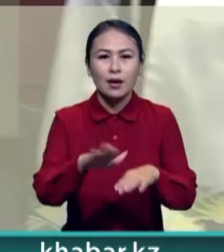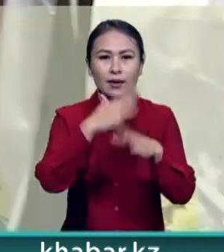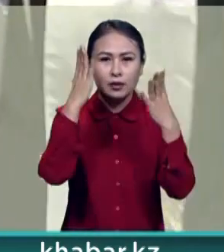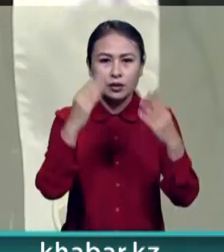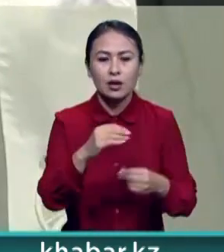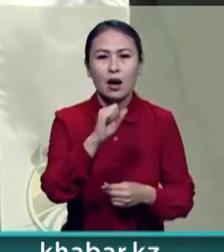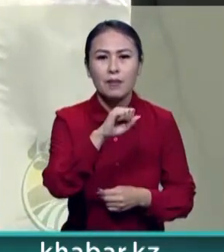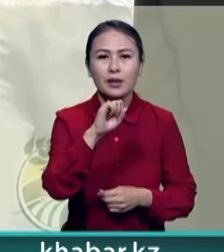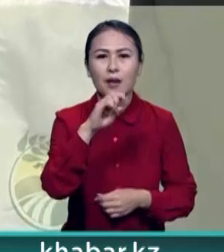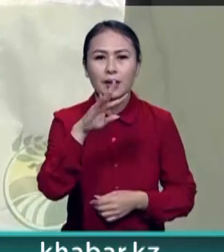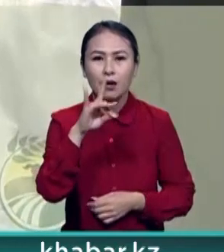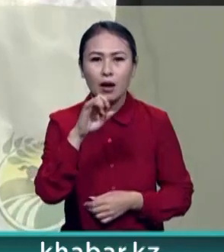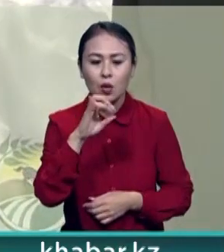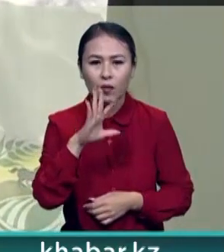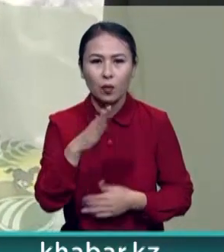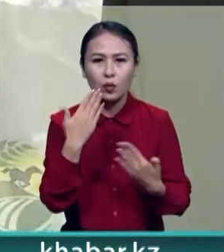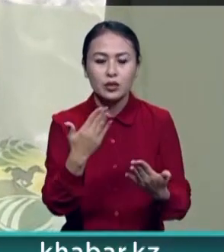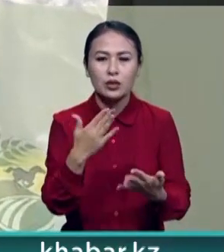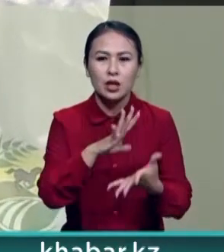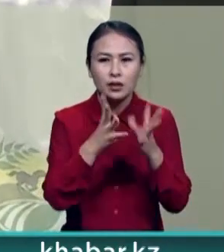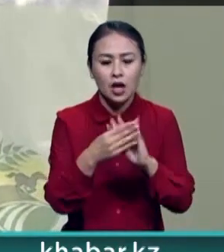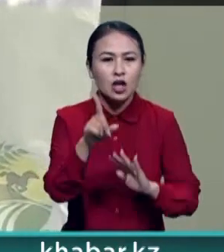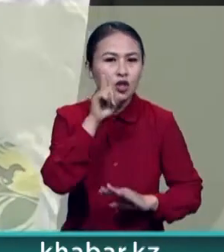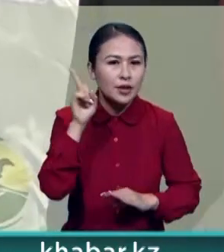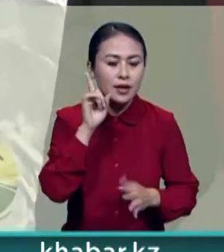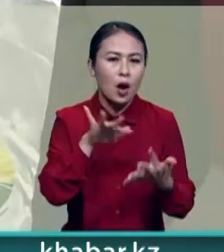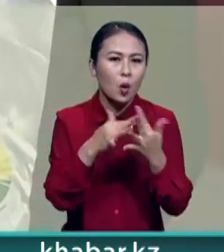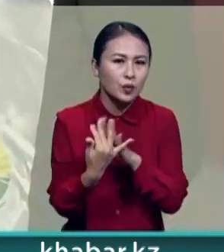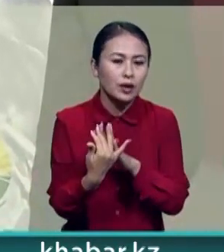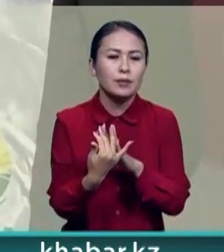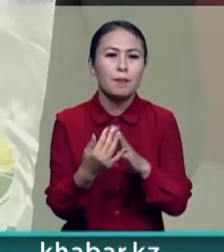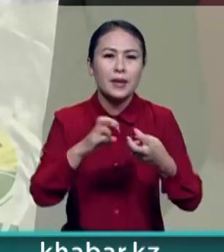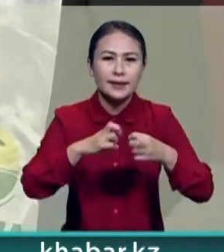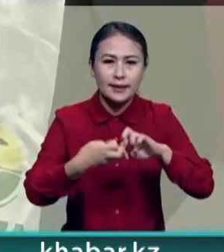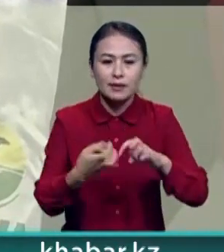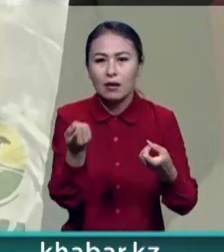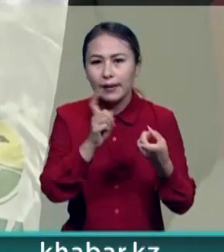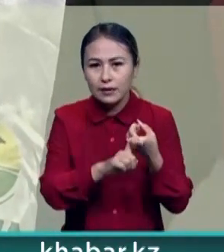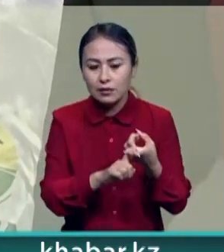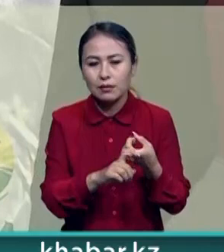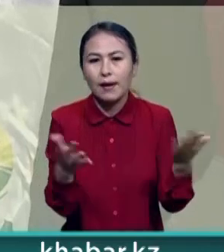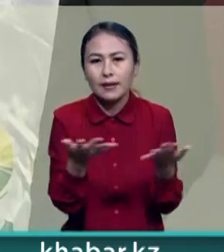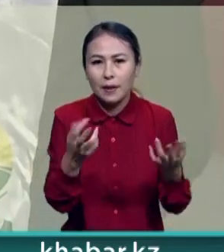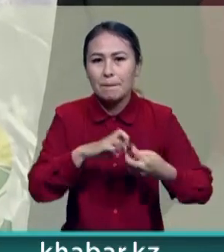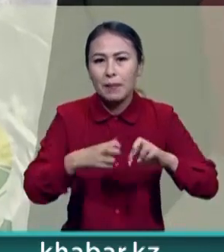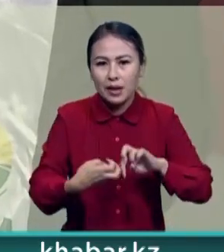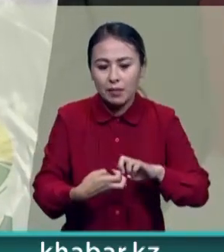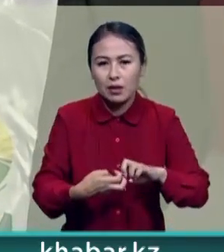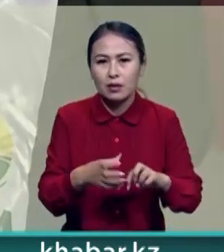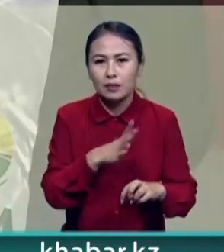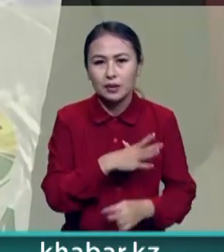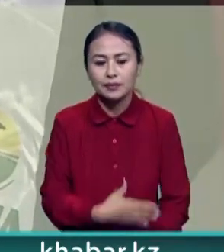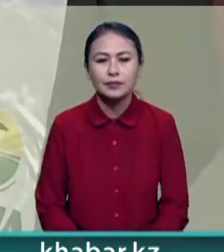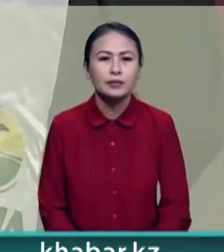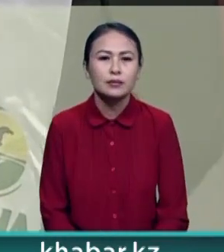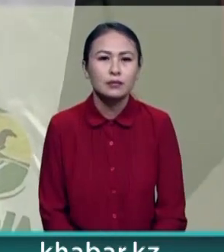Аман Әмірханов. Жалпы осы жастар, ауылдағы жастардың мәселесіне қатысты қандай проблемаларды көтердіңіздер?